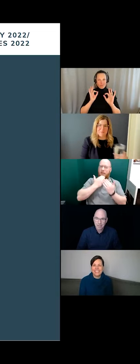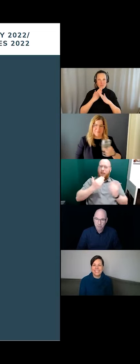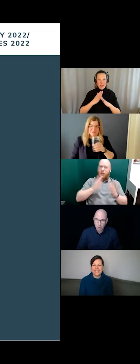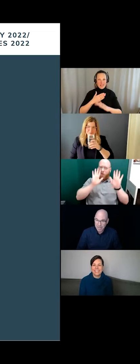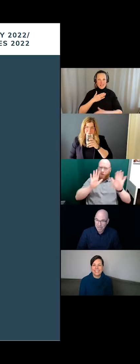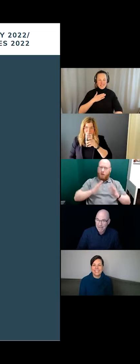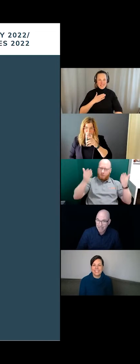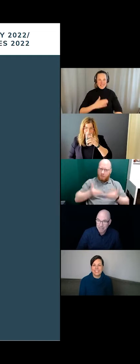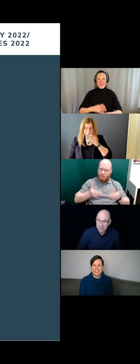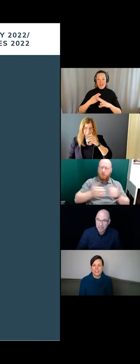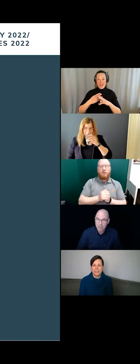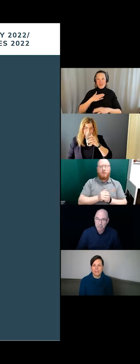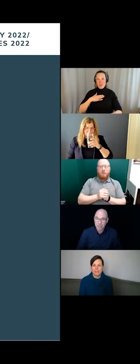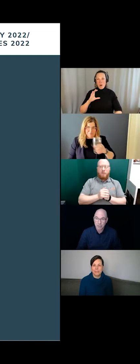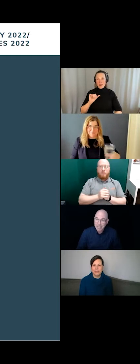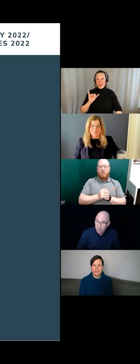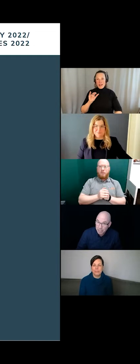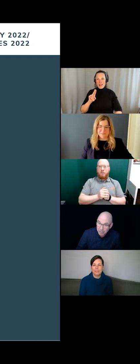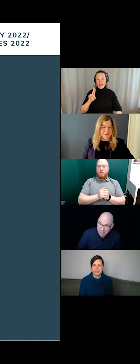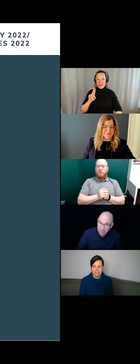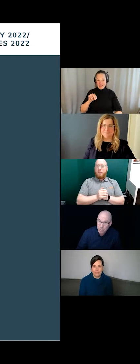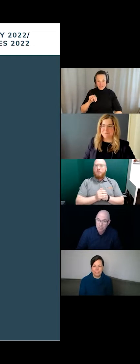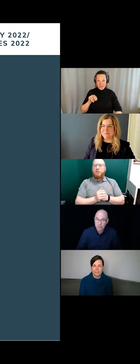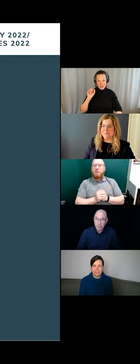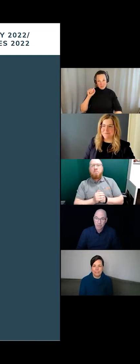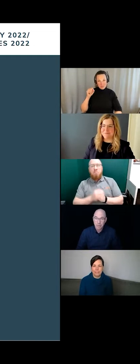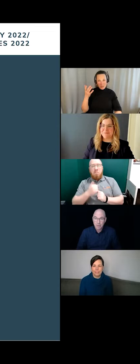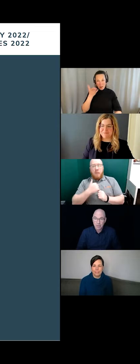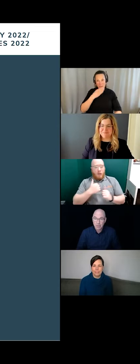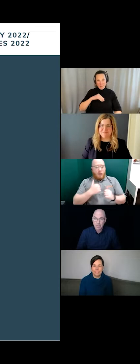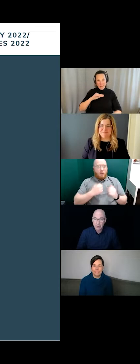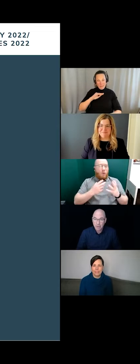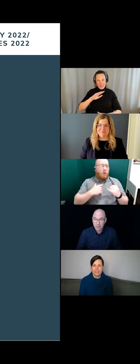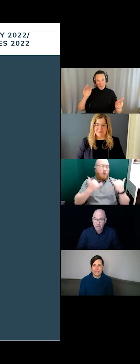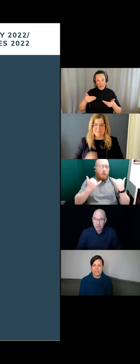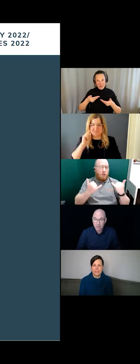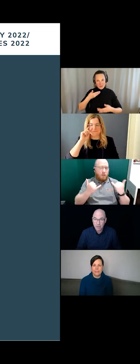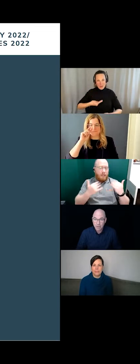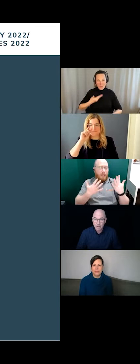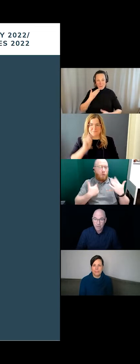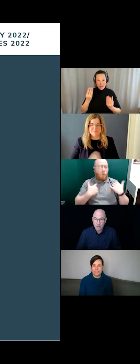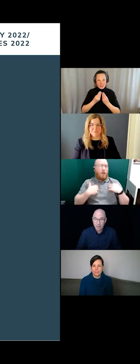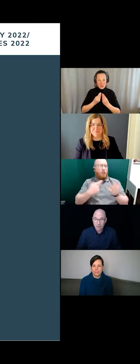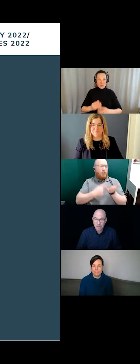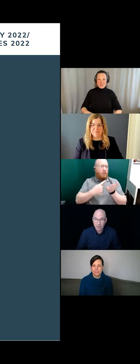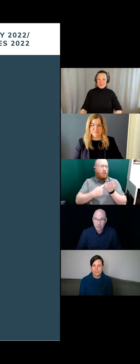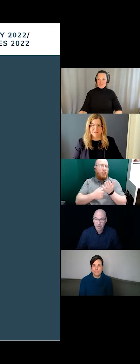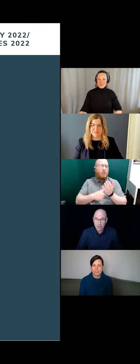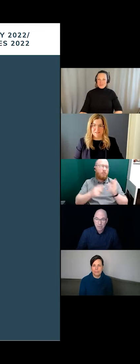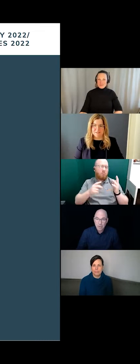Okay. OK. Bon, je suis prêt. So my name is Kalen. Yes. Donc, mon nom, c'est Kalen. Great Oui, introduction. Thank une you. belle introduction. Merci beaucoup.